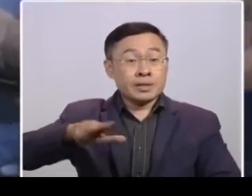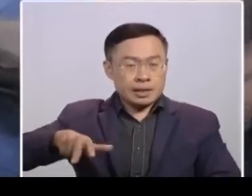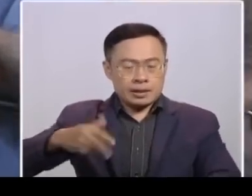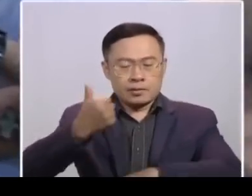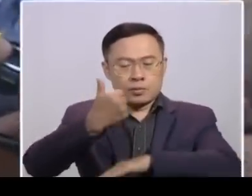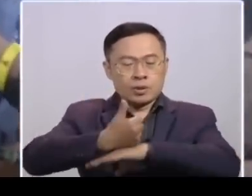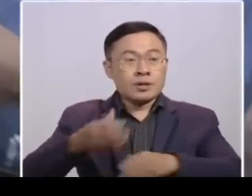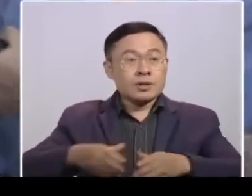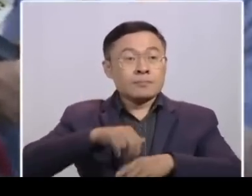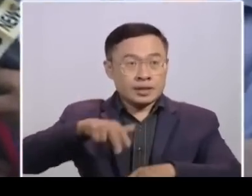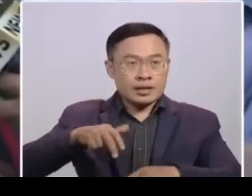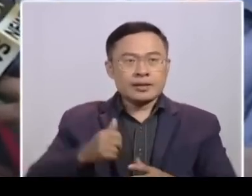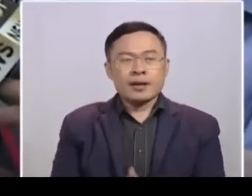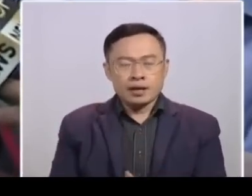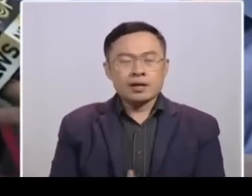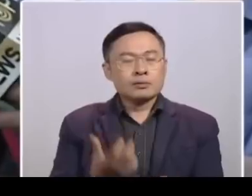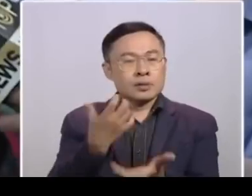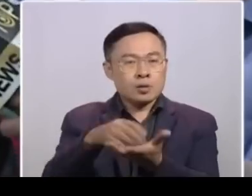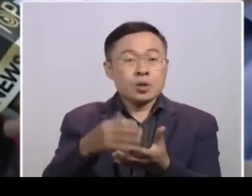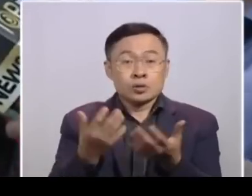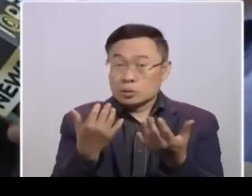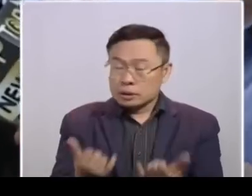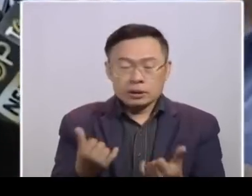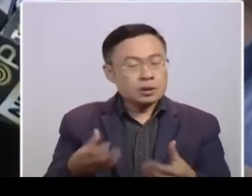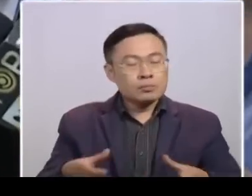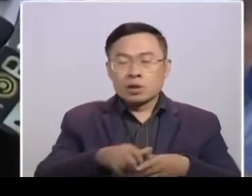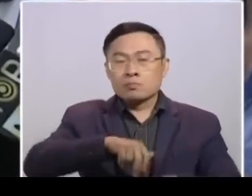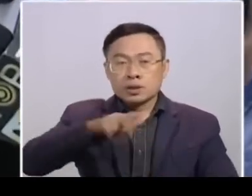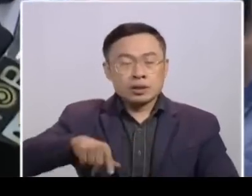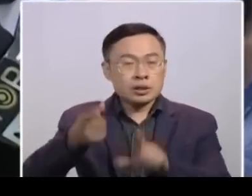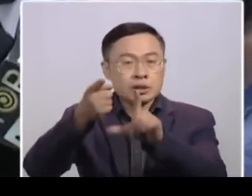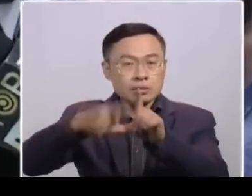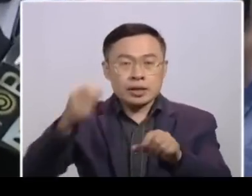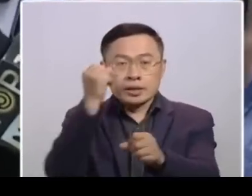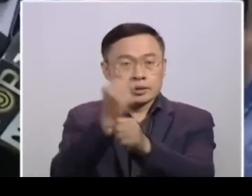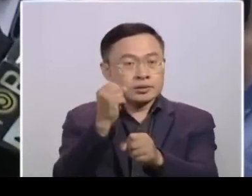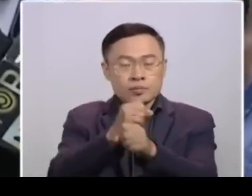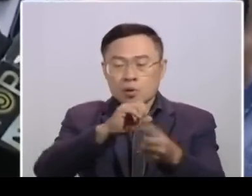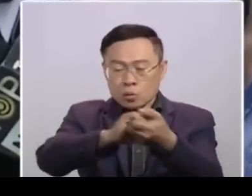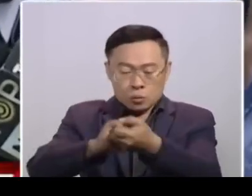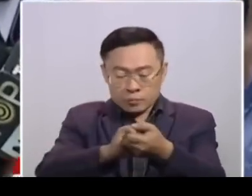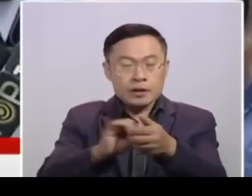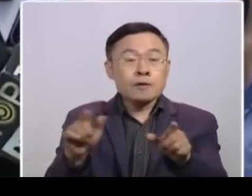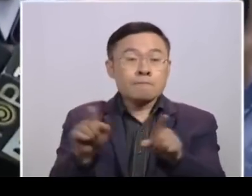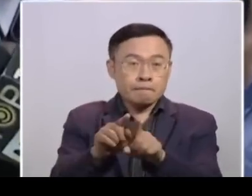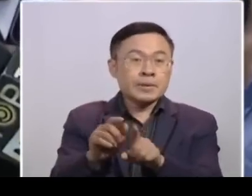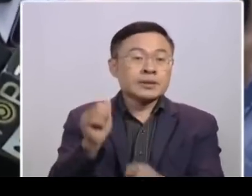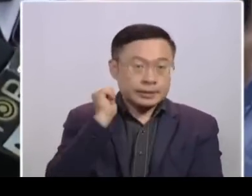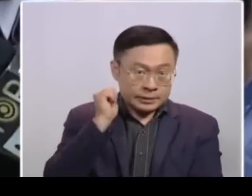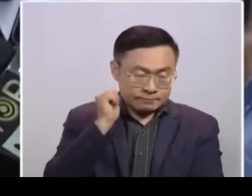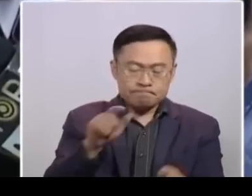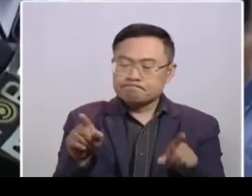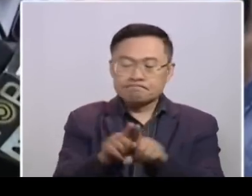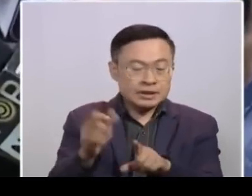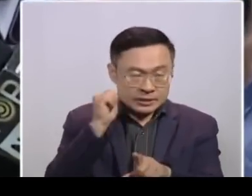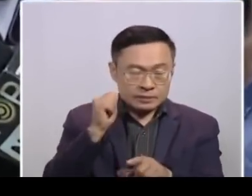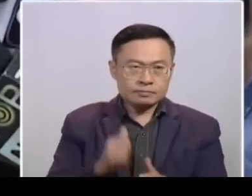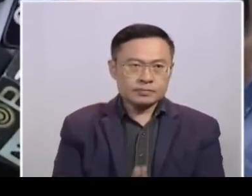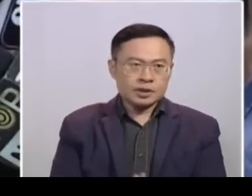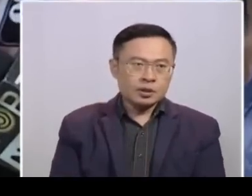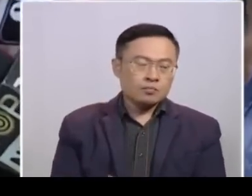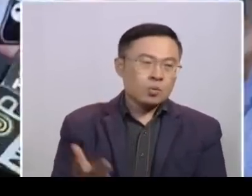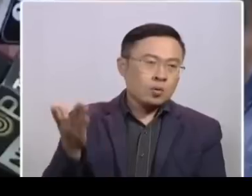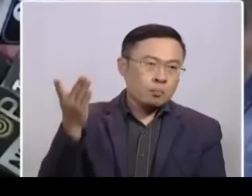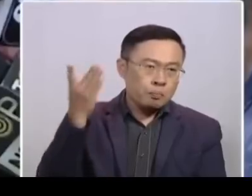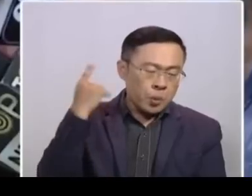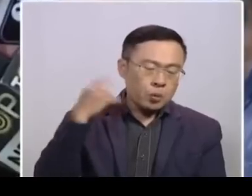อยู่และยังจับมืออย่างเดียวแน่นกับก้าวไกลอยู่นะฮะรอนัดหมายจากก้าวไกลในวันนี้หรือวันพรุ่งนี้และคุณหมอชลน่านบอกด้วยว่าเมื่อวานนี้เนี่ยเป็นเหตุ